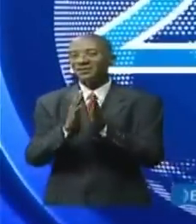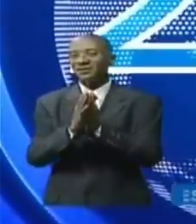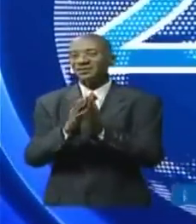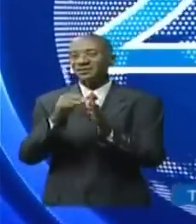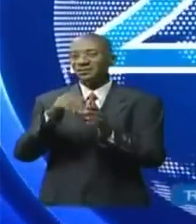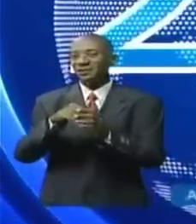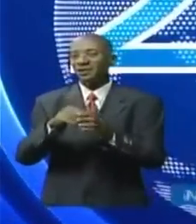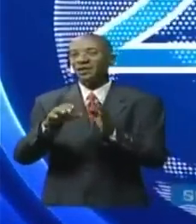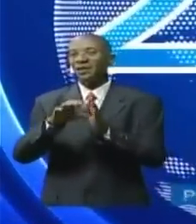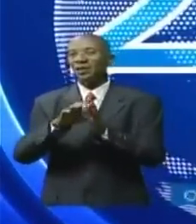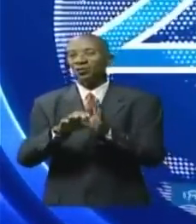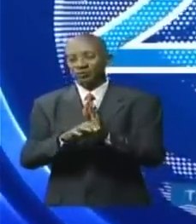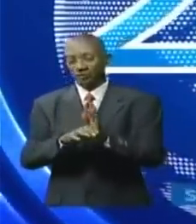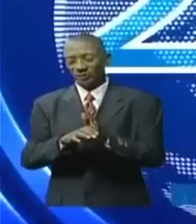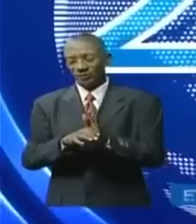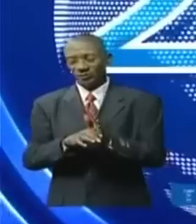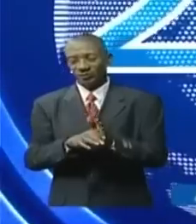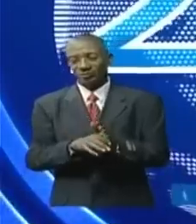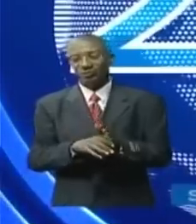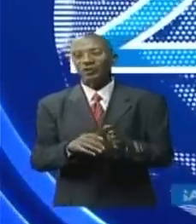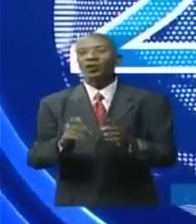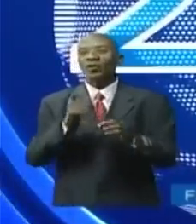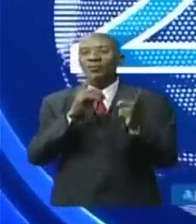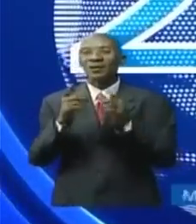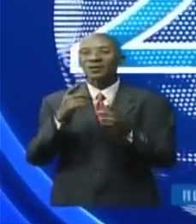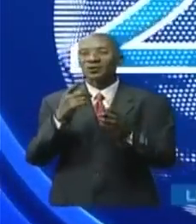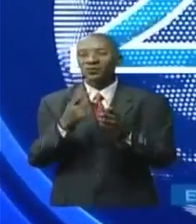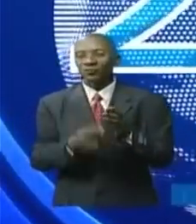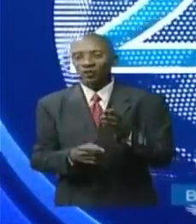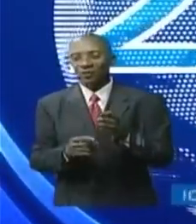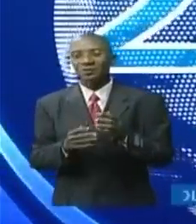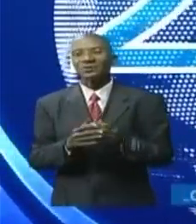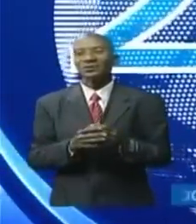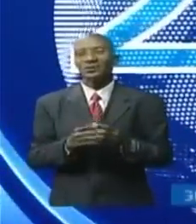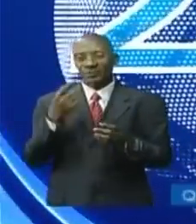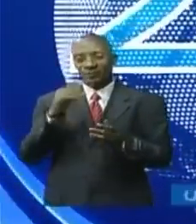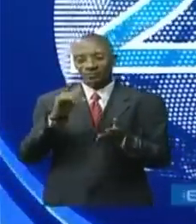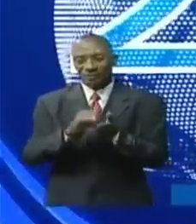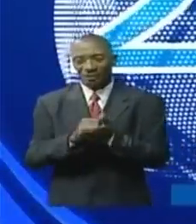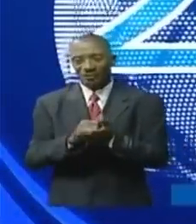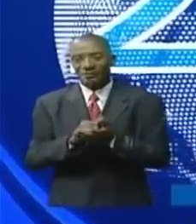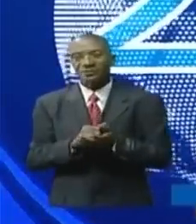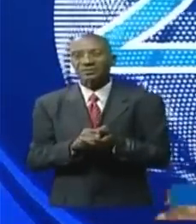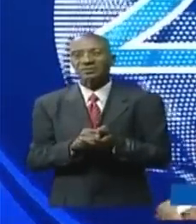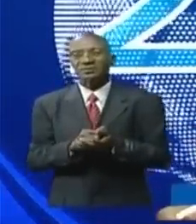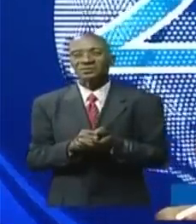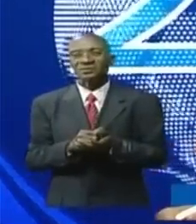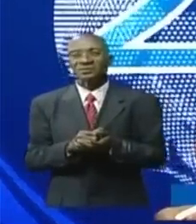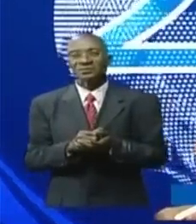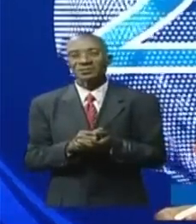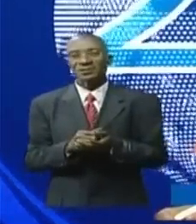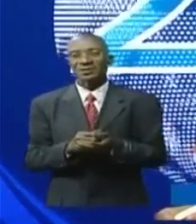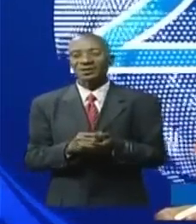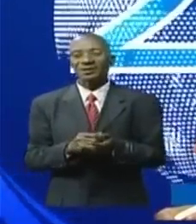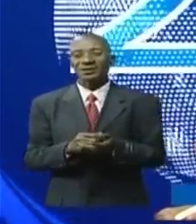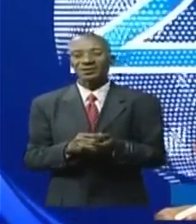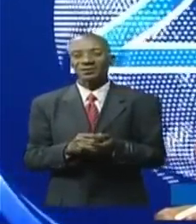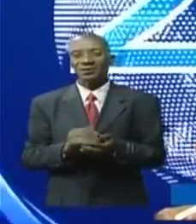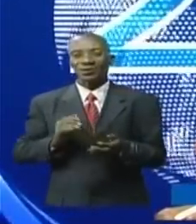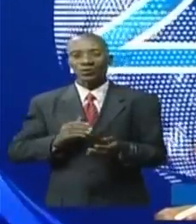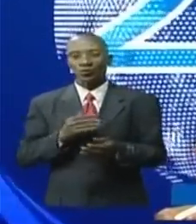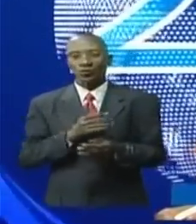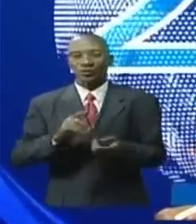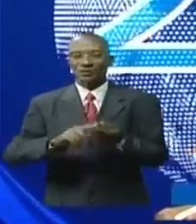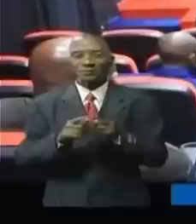000 signatures, annonce faite par Dieudonné Tshibwabwa. Il est président de ce mouvement. C'était au cours d'une conférence de presse. On fait le point avec